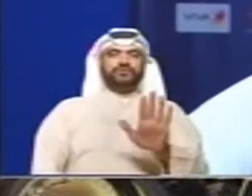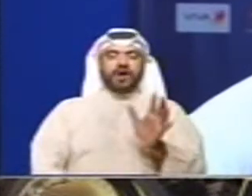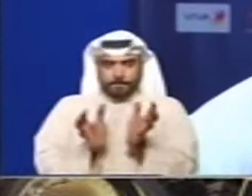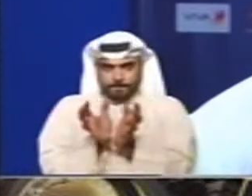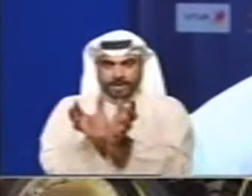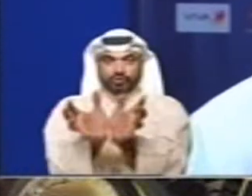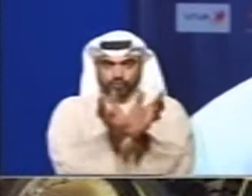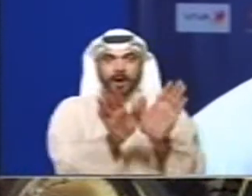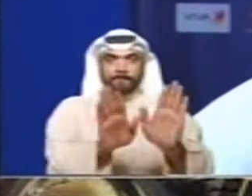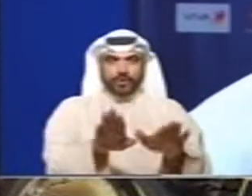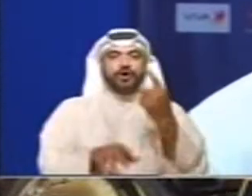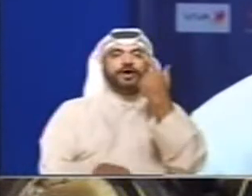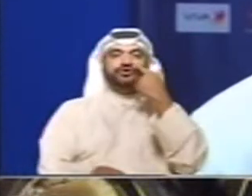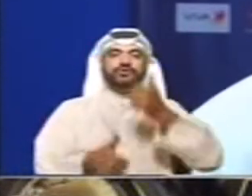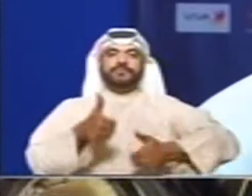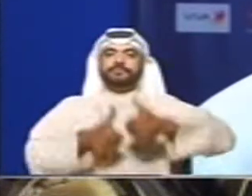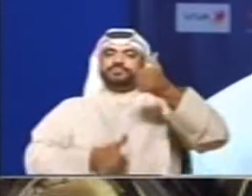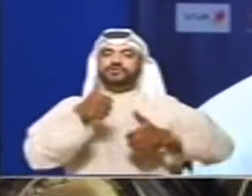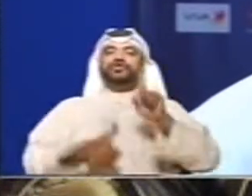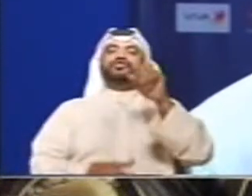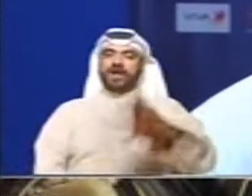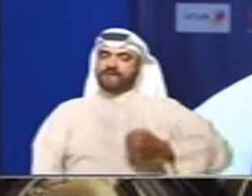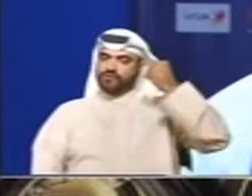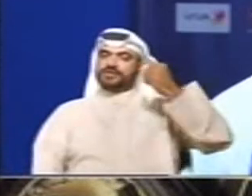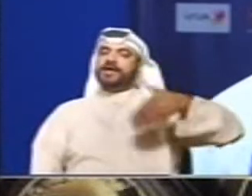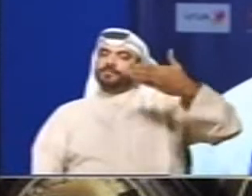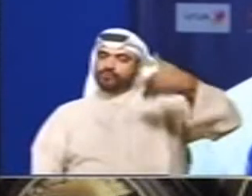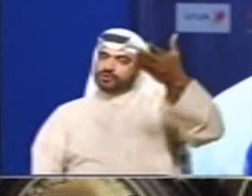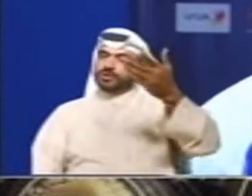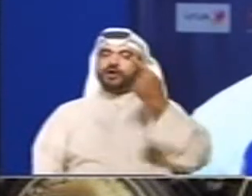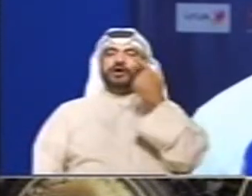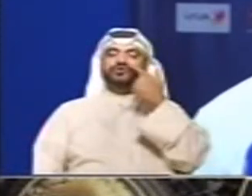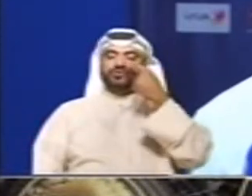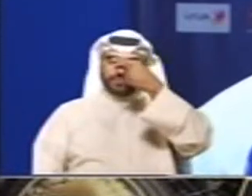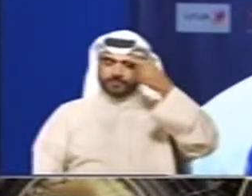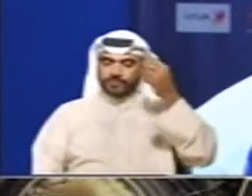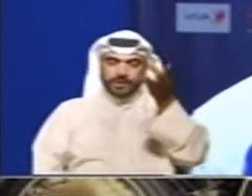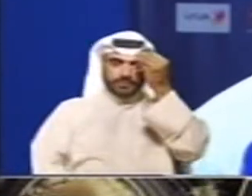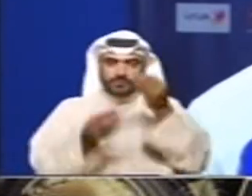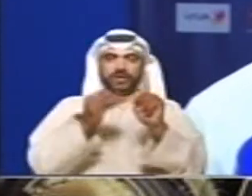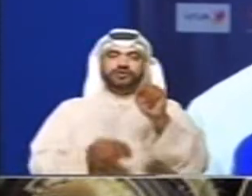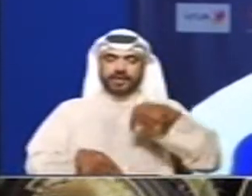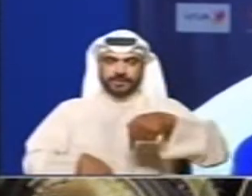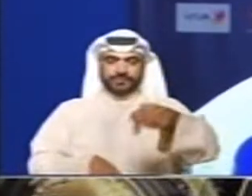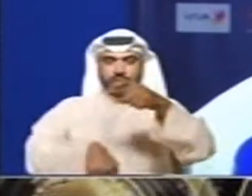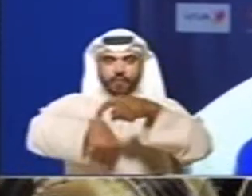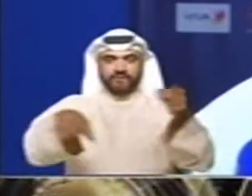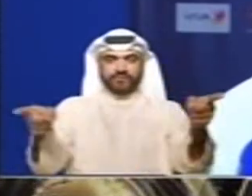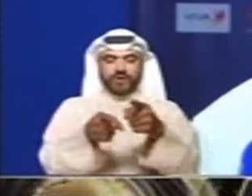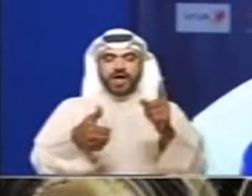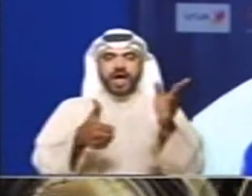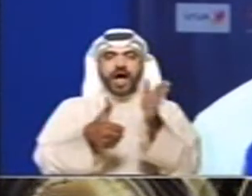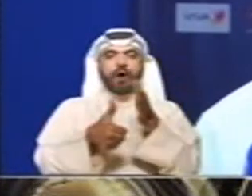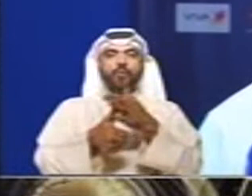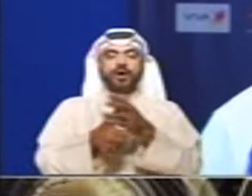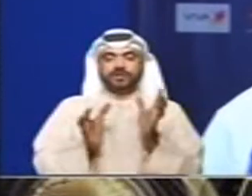من اللاعبين أيضا اللي يستحقون المنتخب، لكن الفرصة إن شاء الله قدام، الفرصة متواجدة لهم في هذه الفترة. راح يكون إن شاء الله أول تجمع